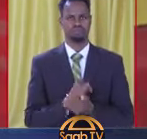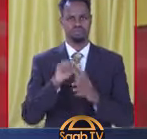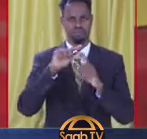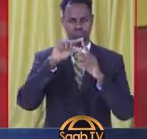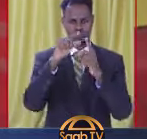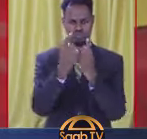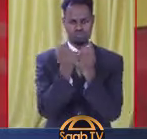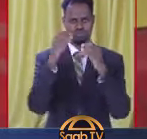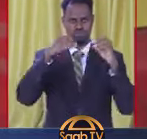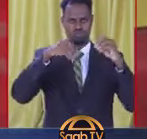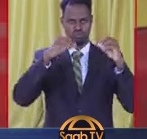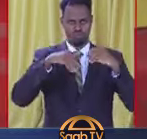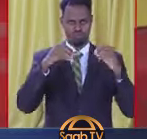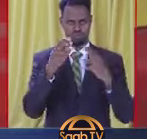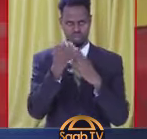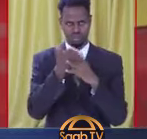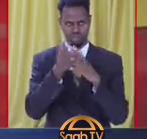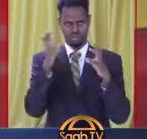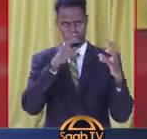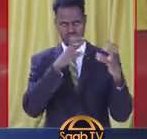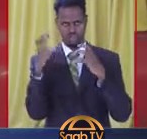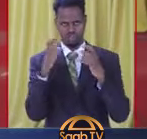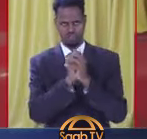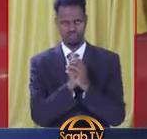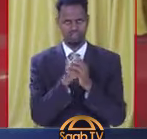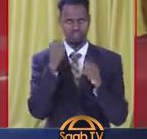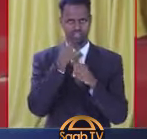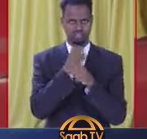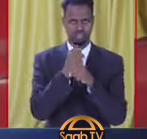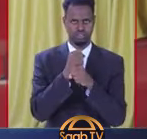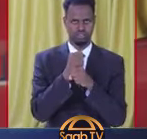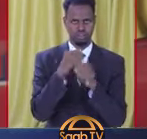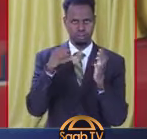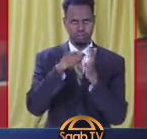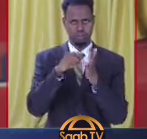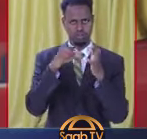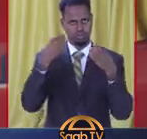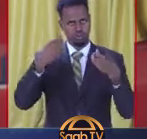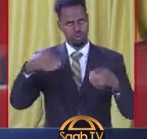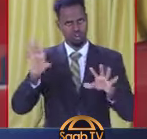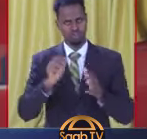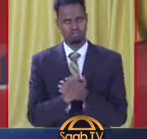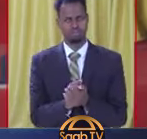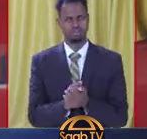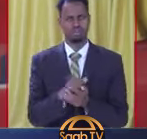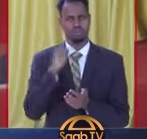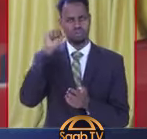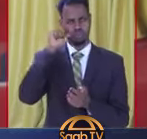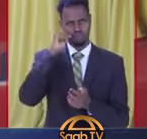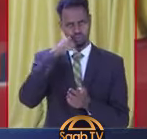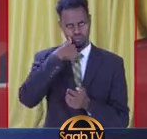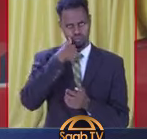guddigii doorashooyinka oo dhexdeeda khilaafyado shaqada wasaar garaysay maqaba tagtay